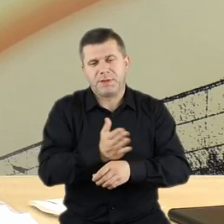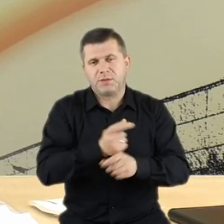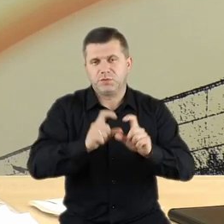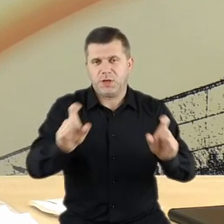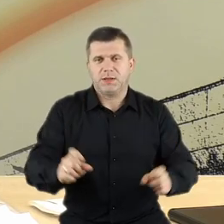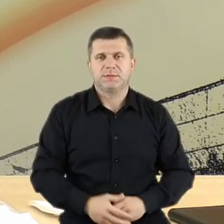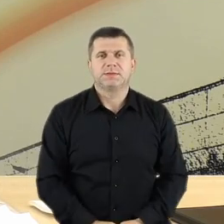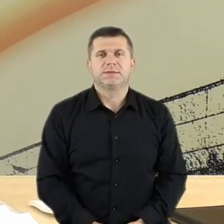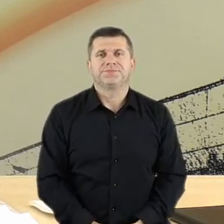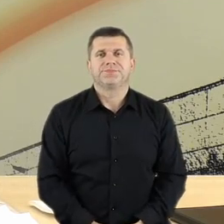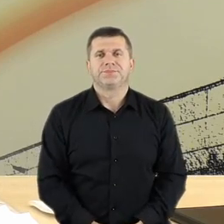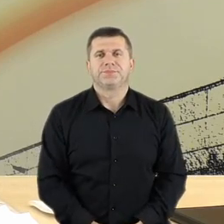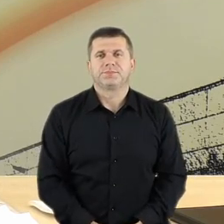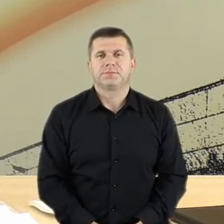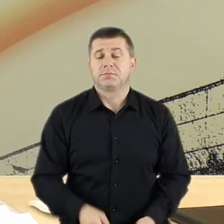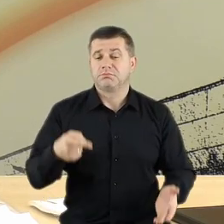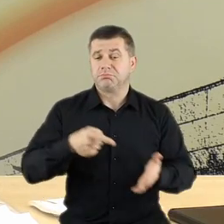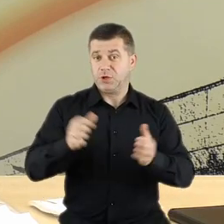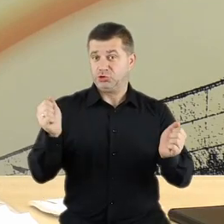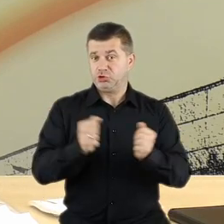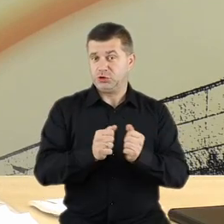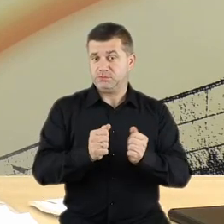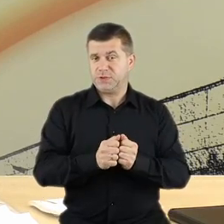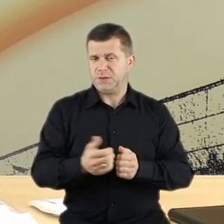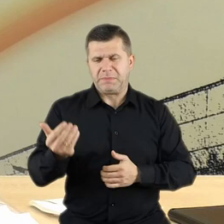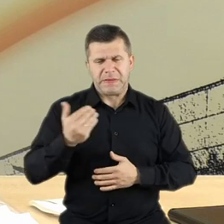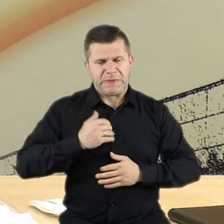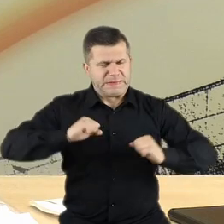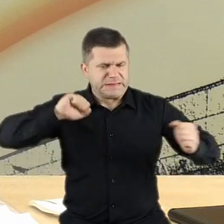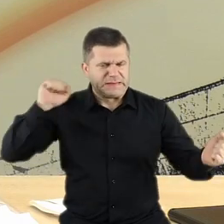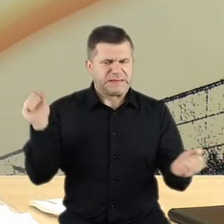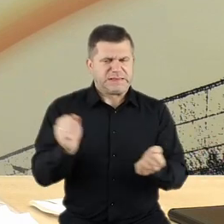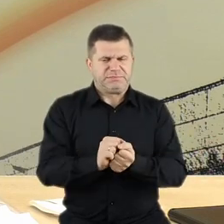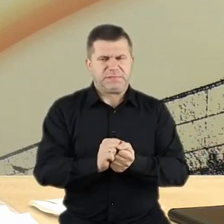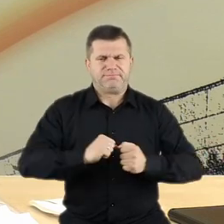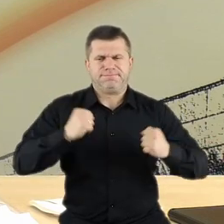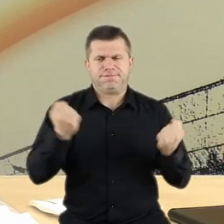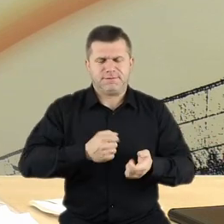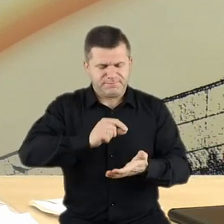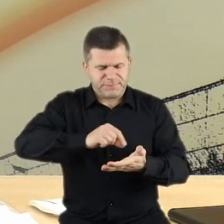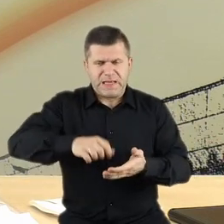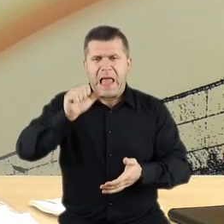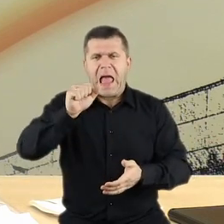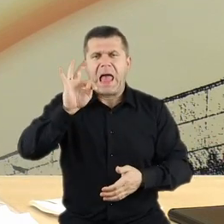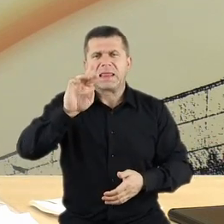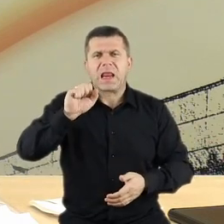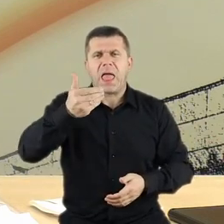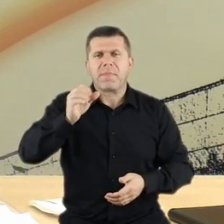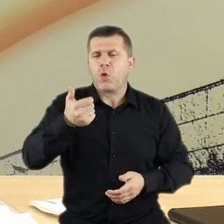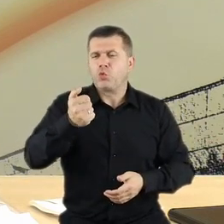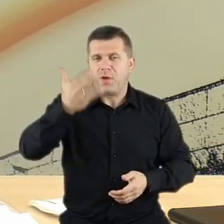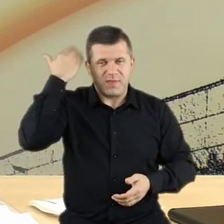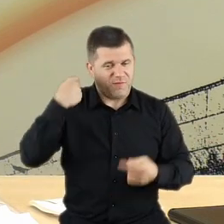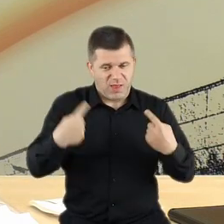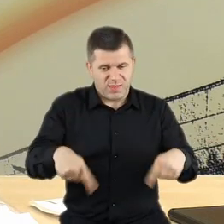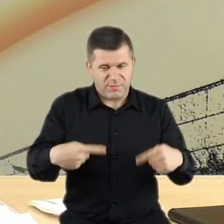a zimą to było takie zimno że atrament zamarzł No bo wtedy nie pisało się długopisami tak wyd